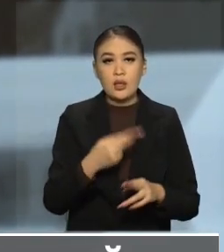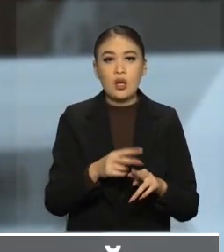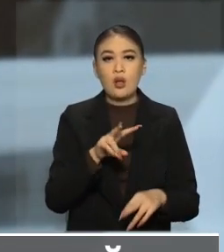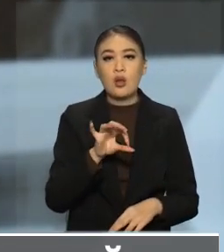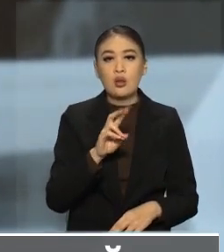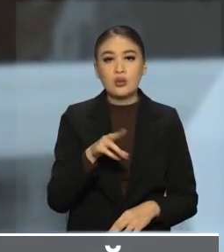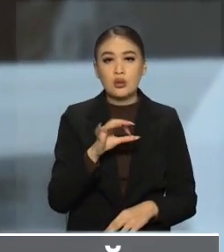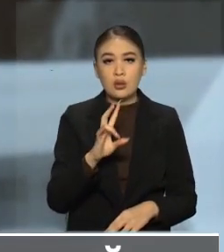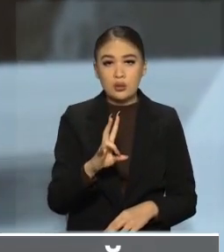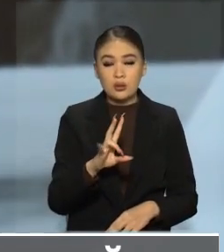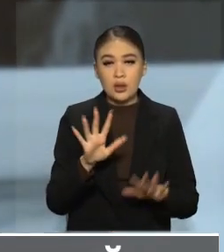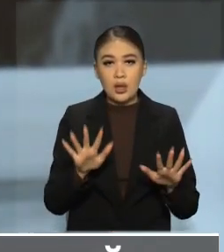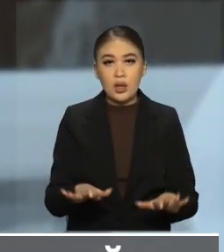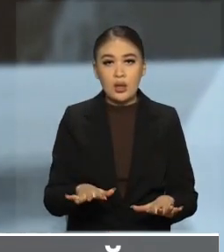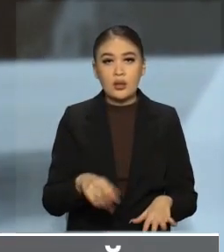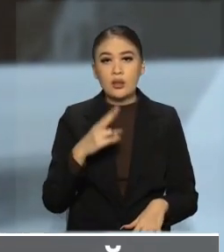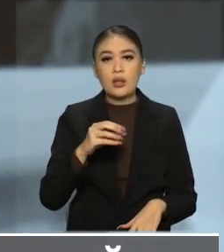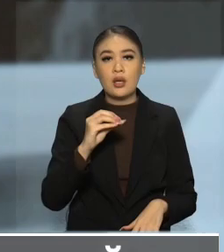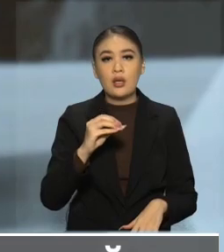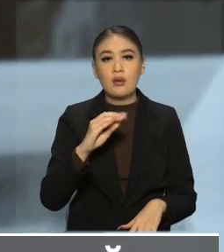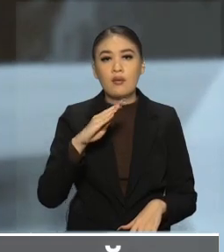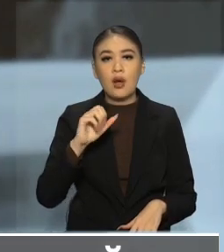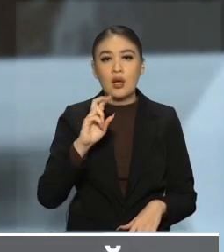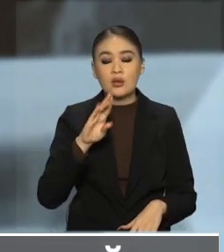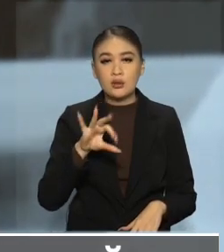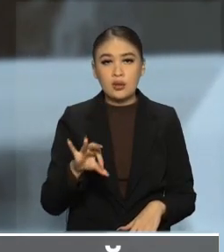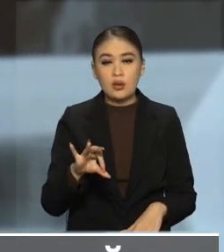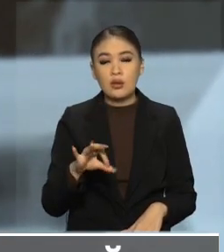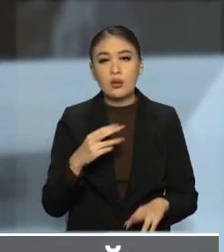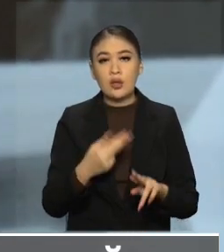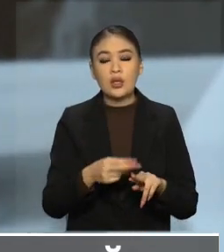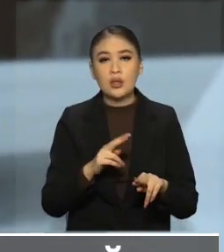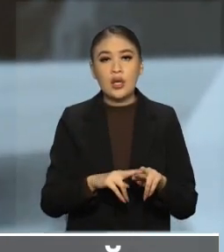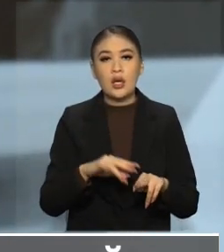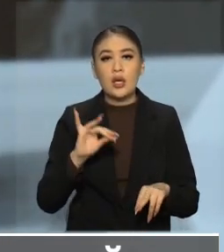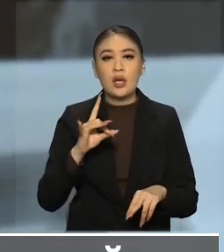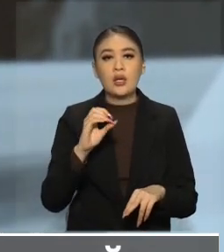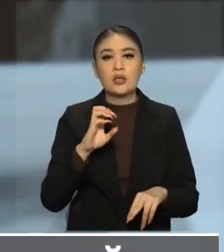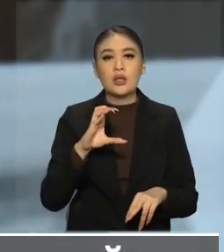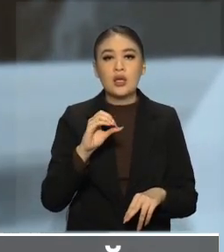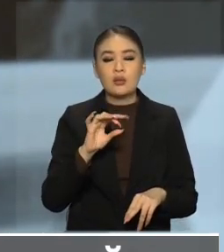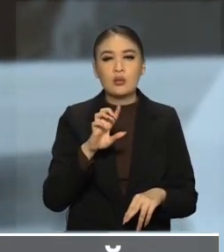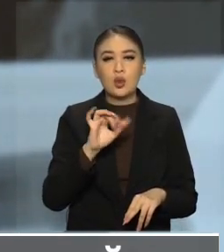Лондонда де-факто дейді, де-юре Люксембургта офисі бар.